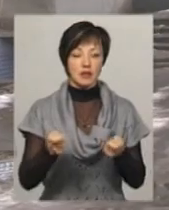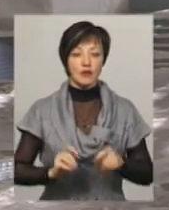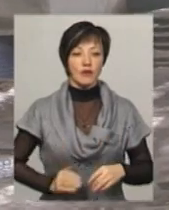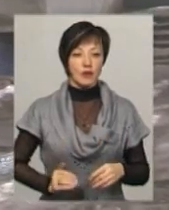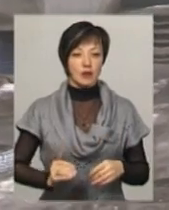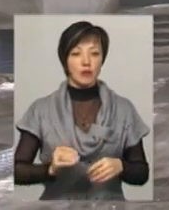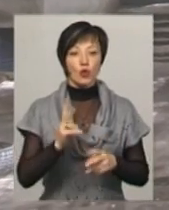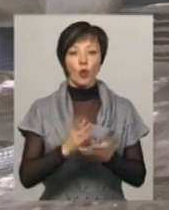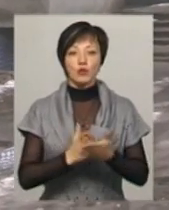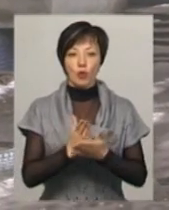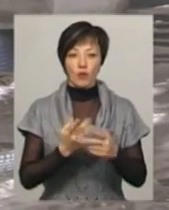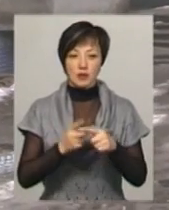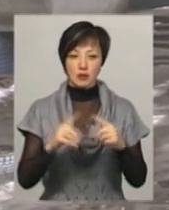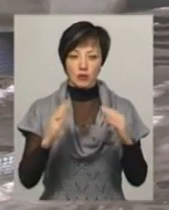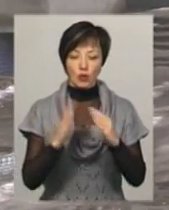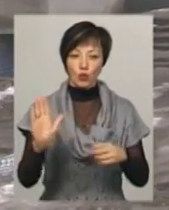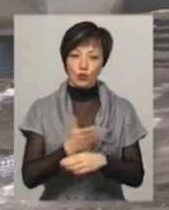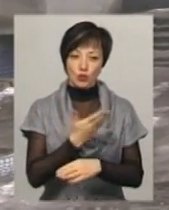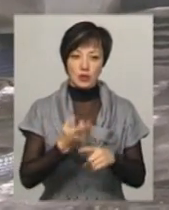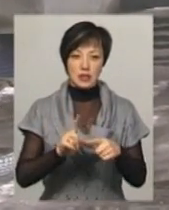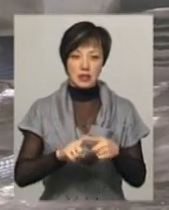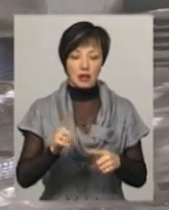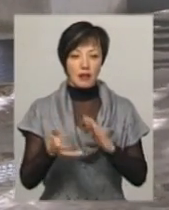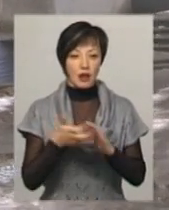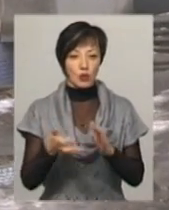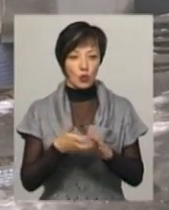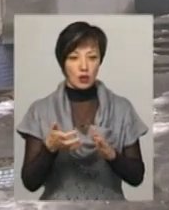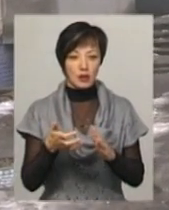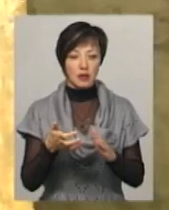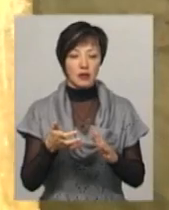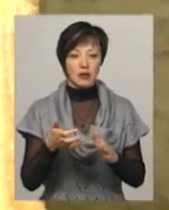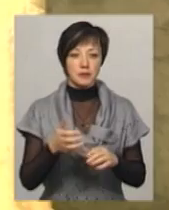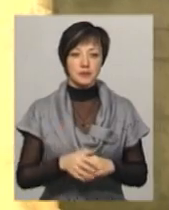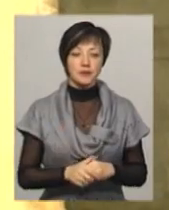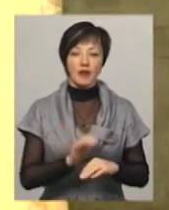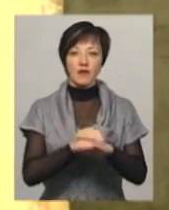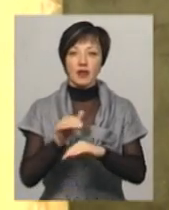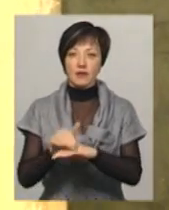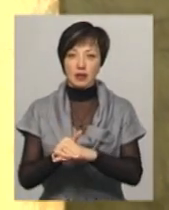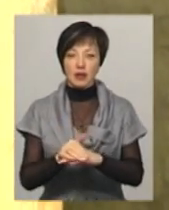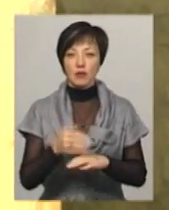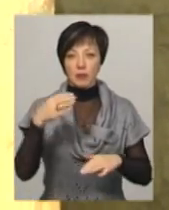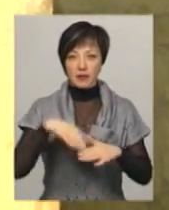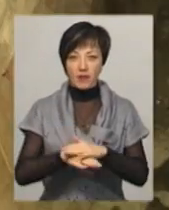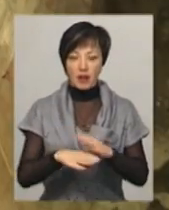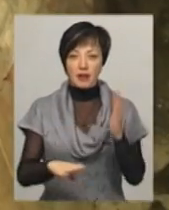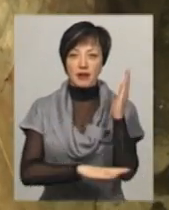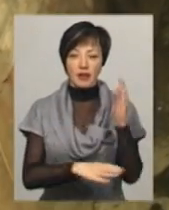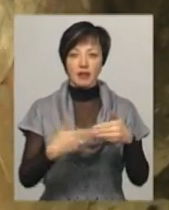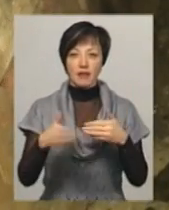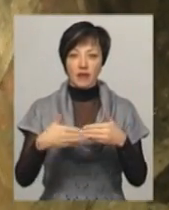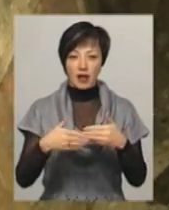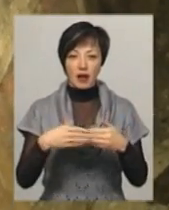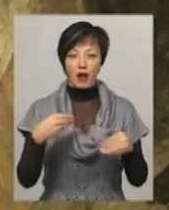компанії усунути вище зазначені порушення. Виявлені рятувальниками у підвалах дерев'яні двері,